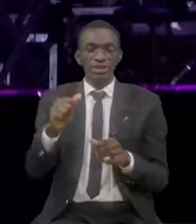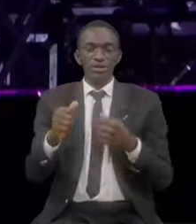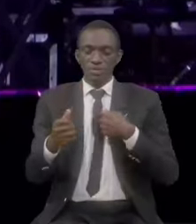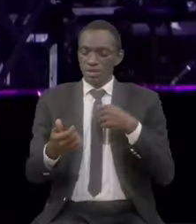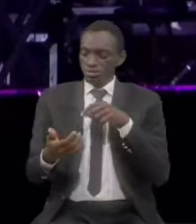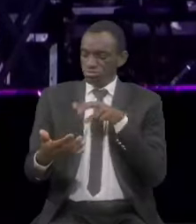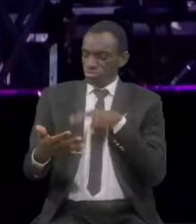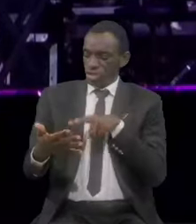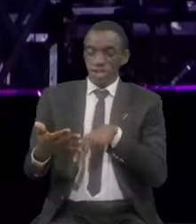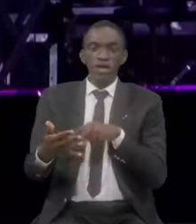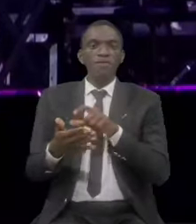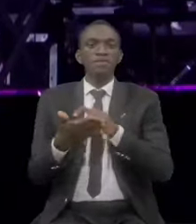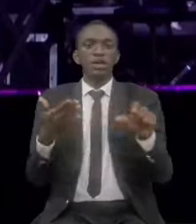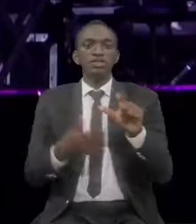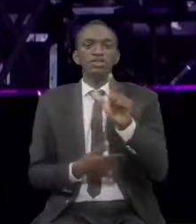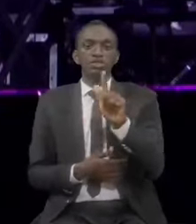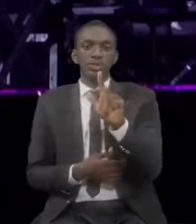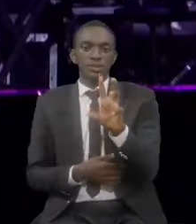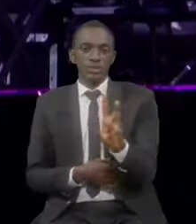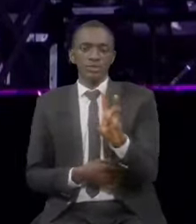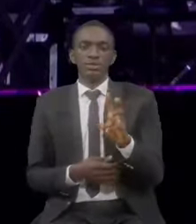Je lis le verset 26.